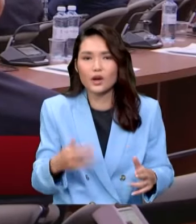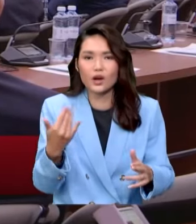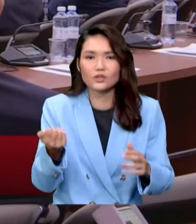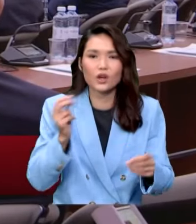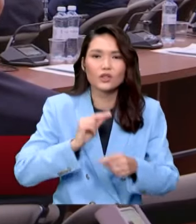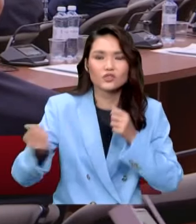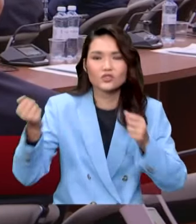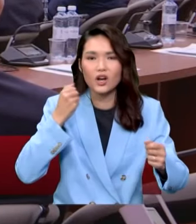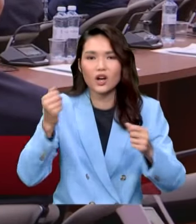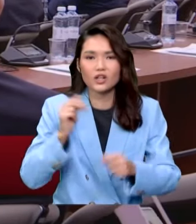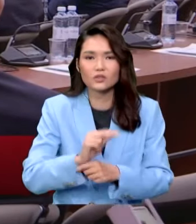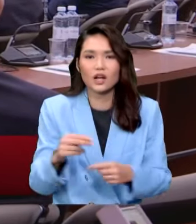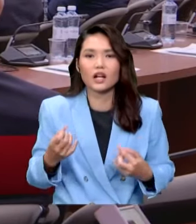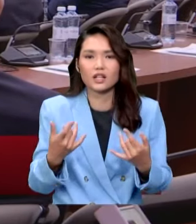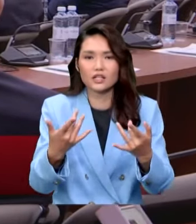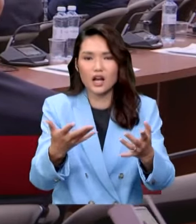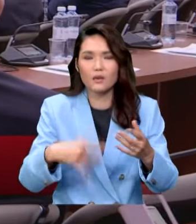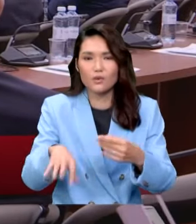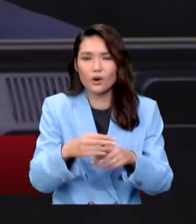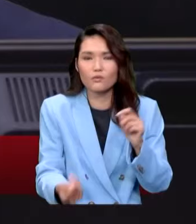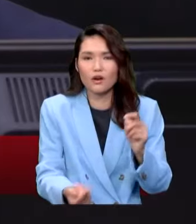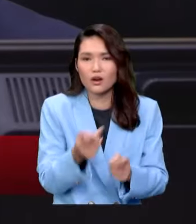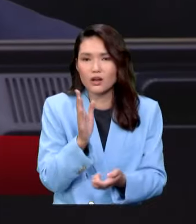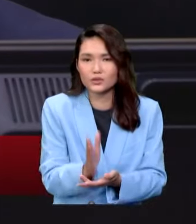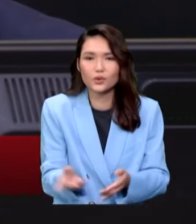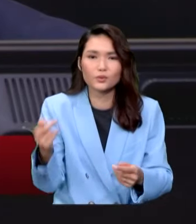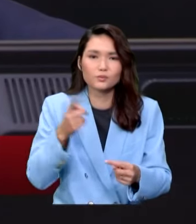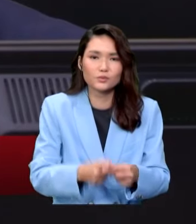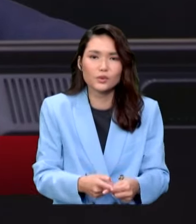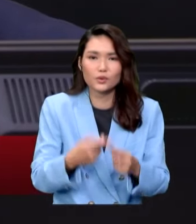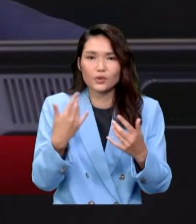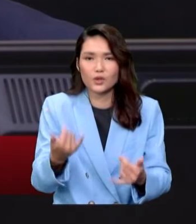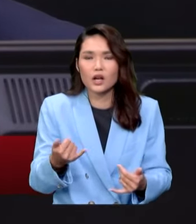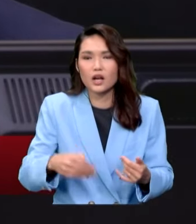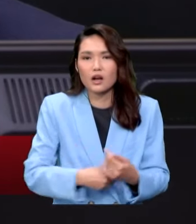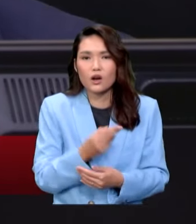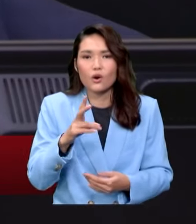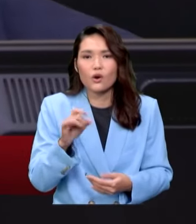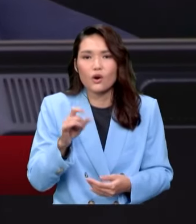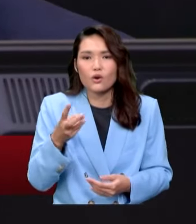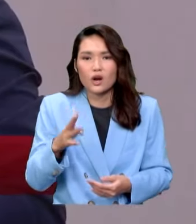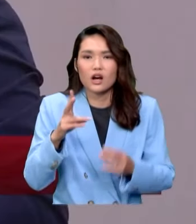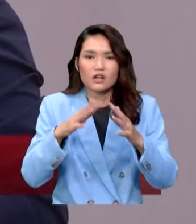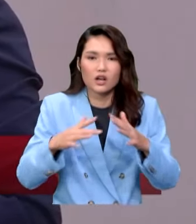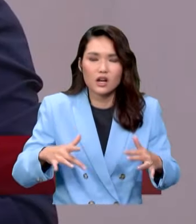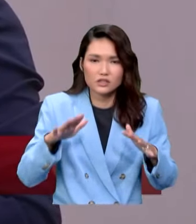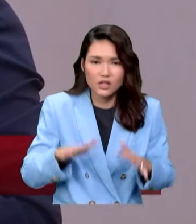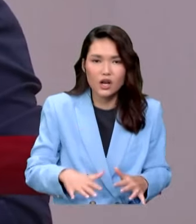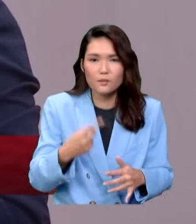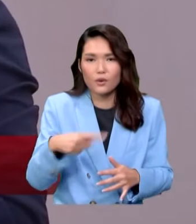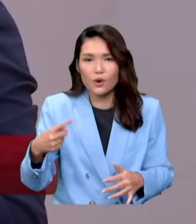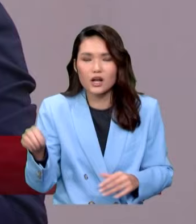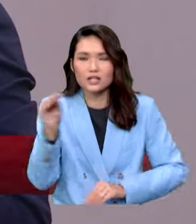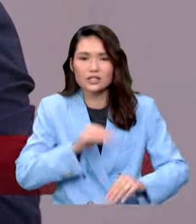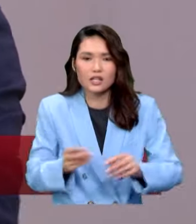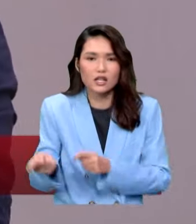жаттығы өткіземіз, онда палаткаларда жеткілікті де жауап берді министр. Сонымен қатар номенклатураны қайта қарап, бұрын соңды болмаған шатыр, жиналмалы төсектер мен рюкзактар